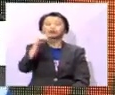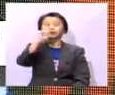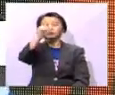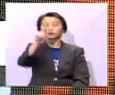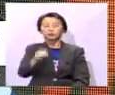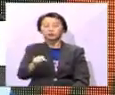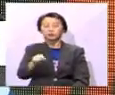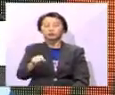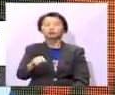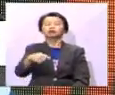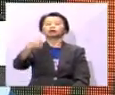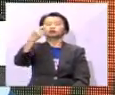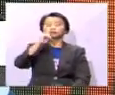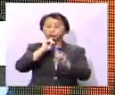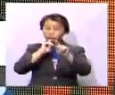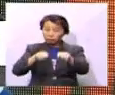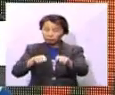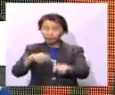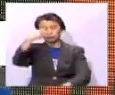Untuk orang muda.